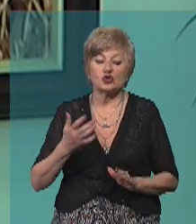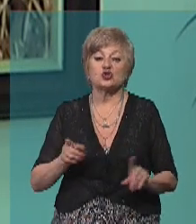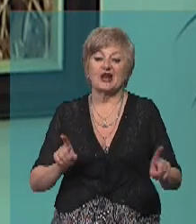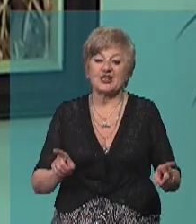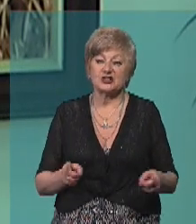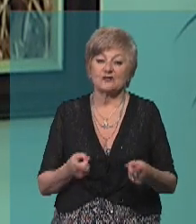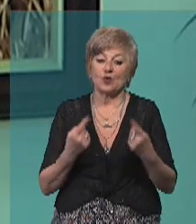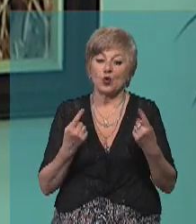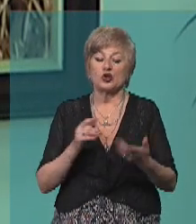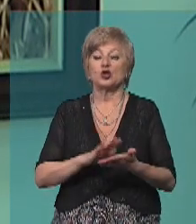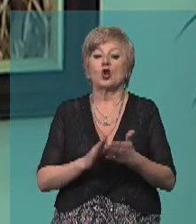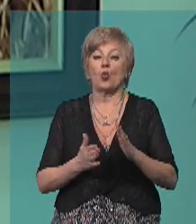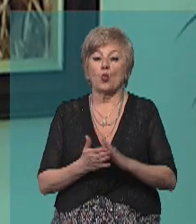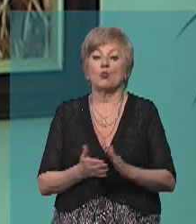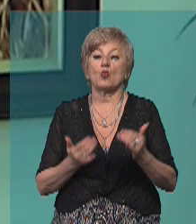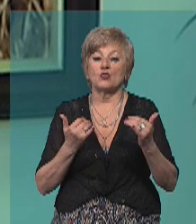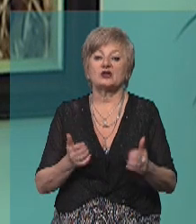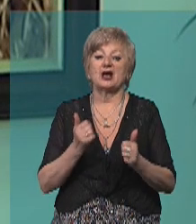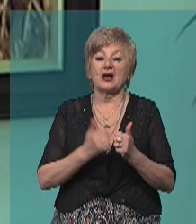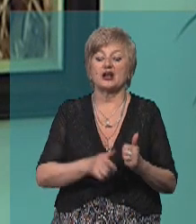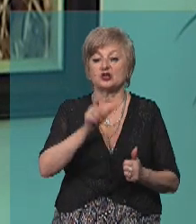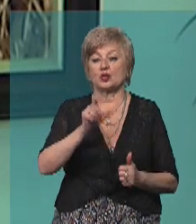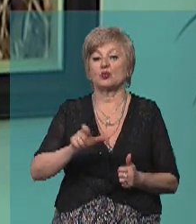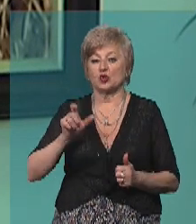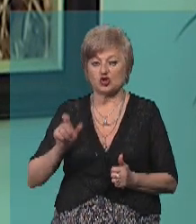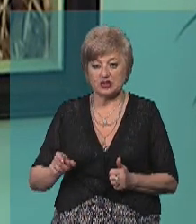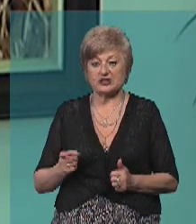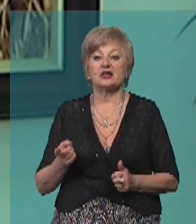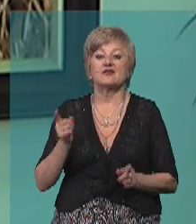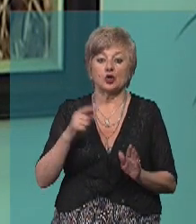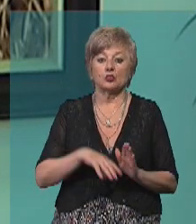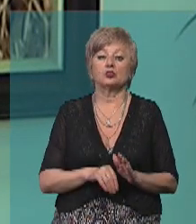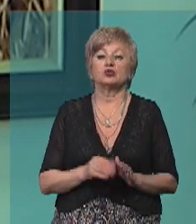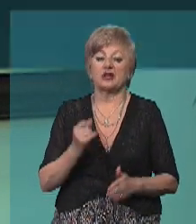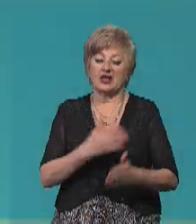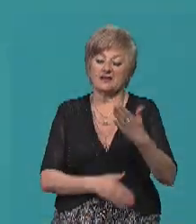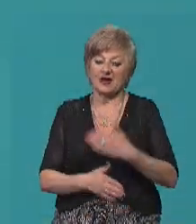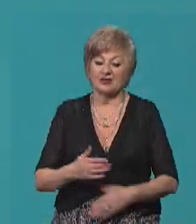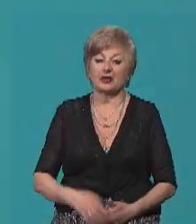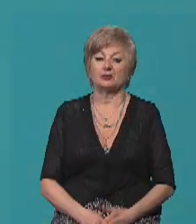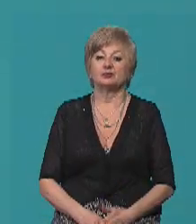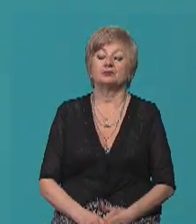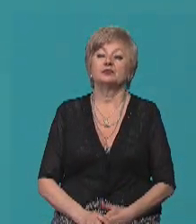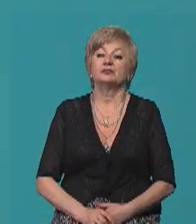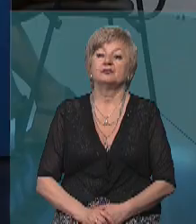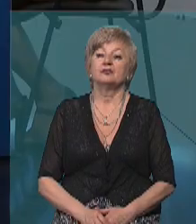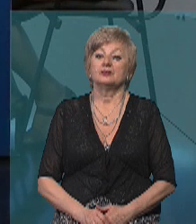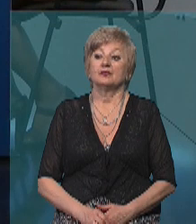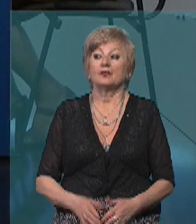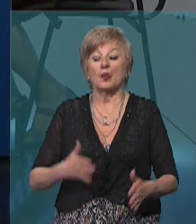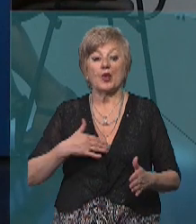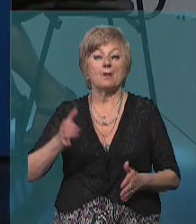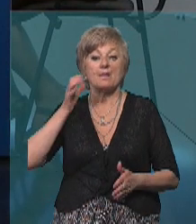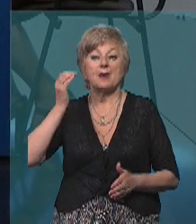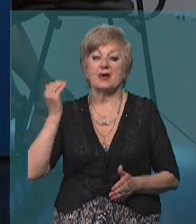створення умов для кожної людини, в тому числі і людини з інвалідністю.